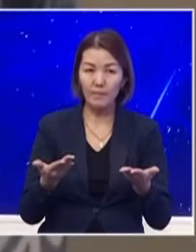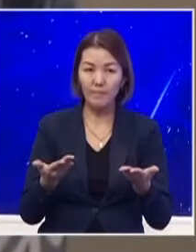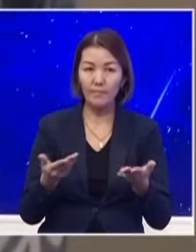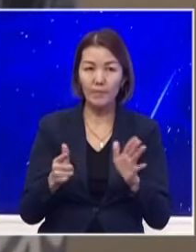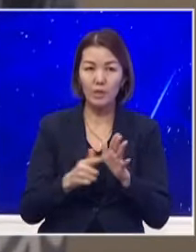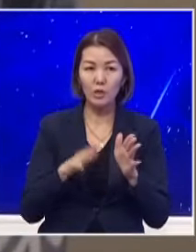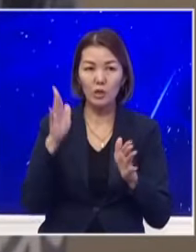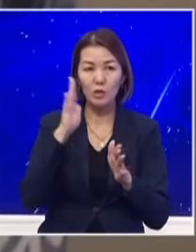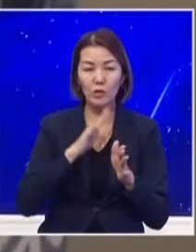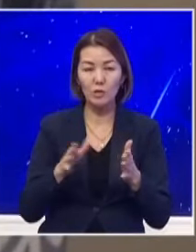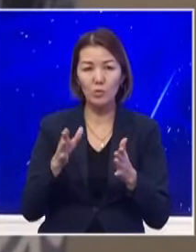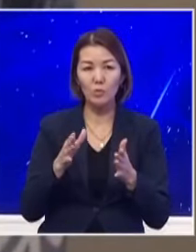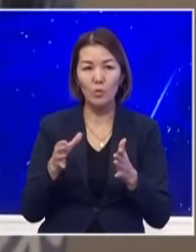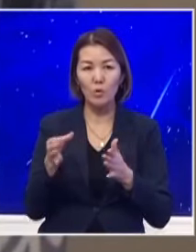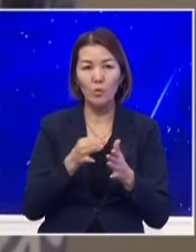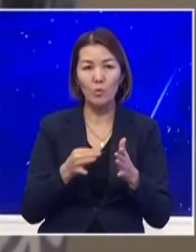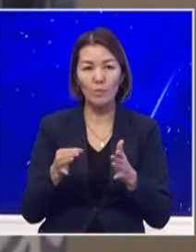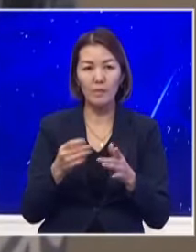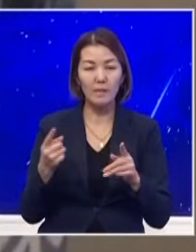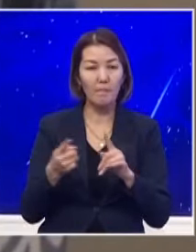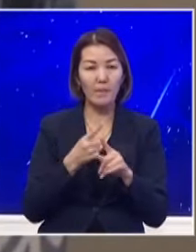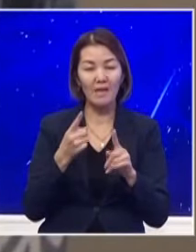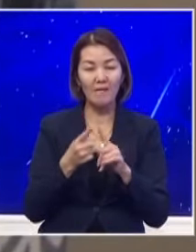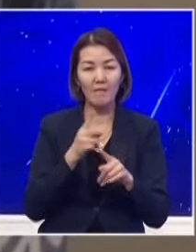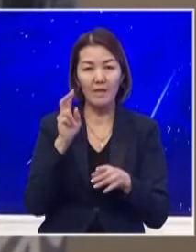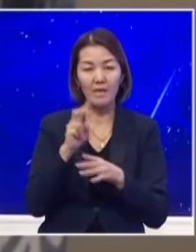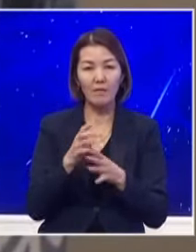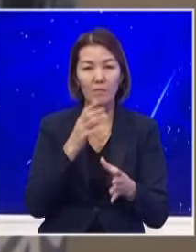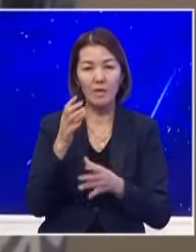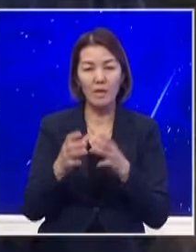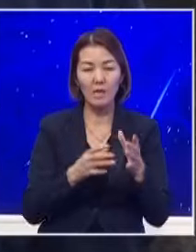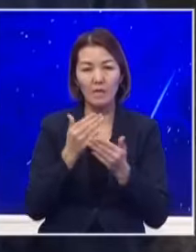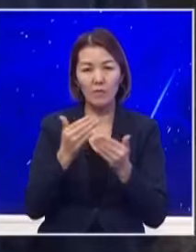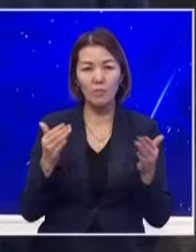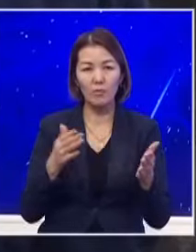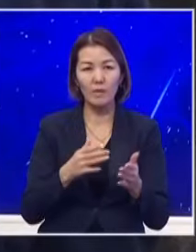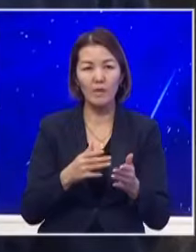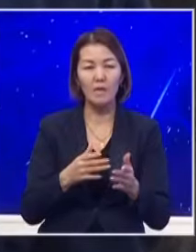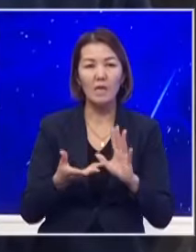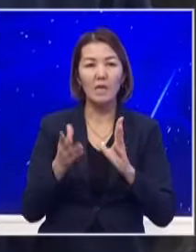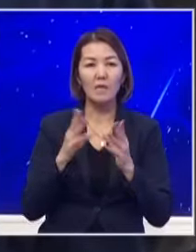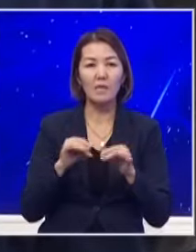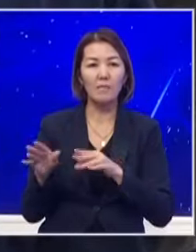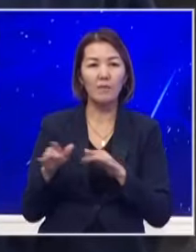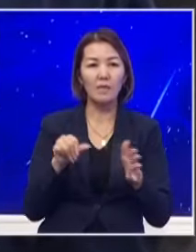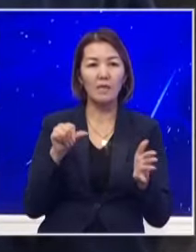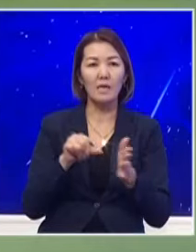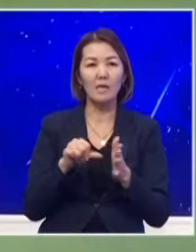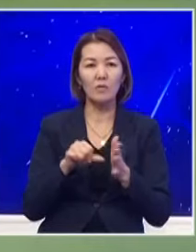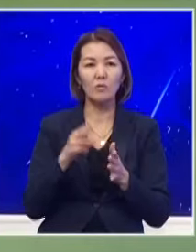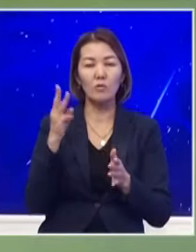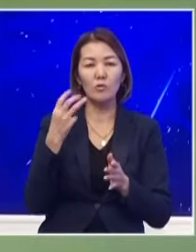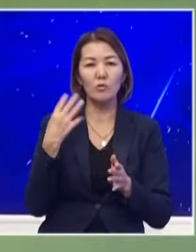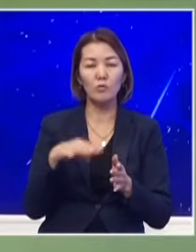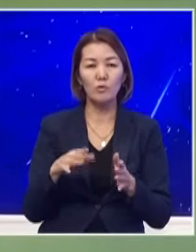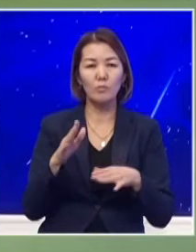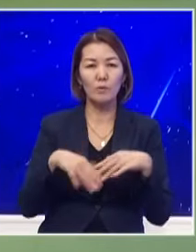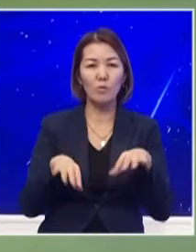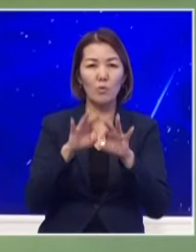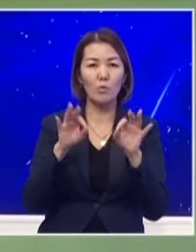Жетісуда ұйымдастырылатын көрме болғандықтан өзім алғаш рет келіп тұрмын бұл халықаралық көрмеге. Жалпы шараға қатысуға 335 қолөнерші